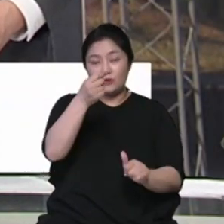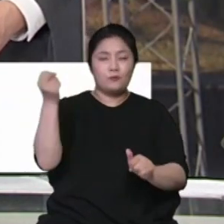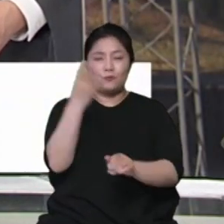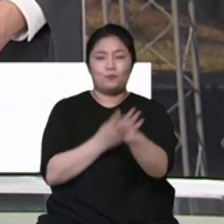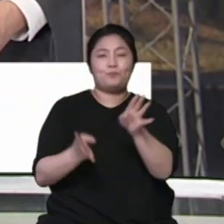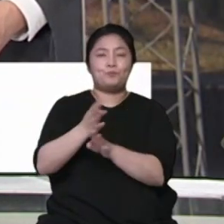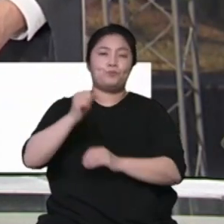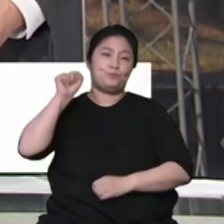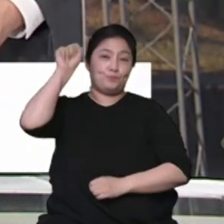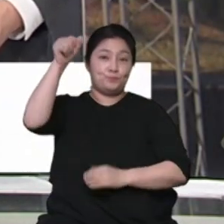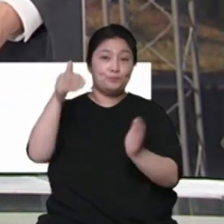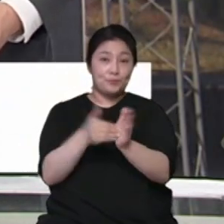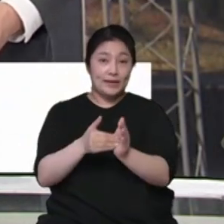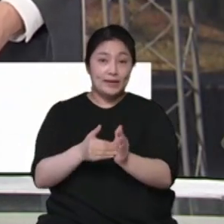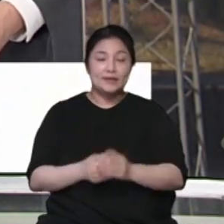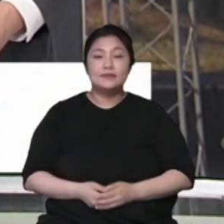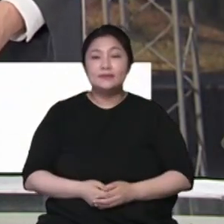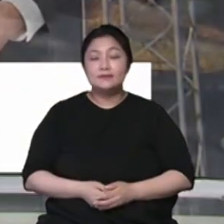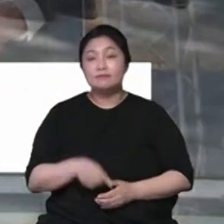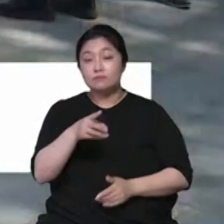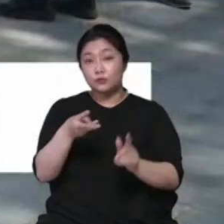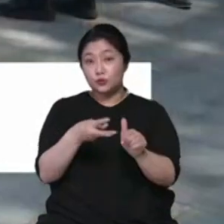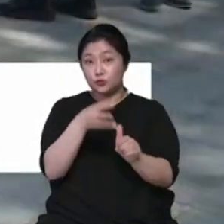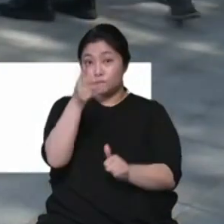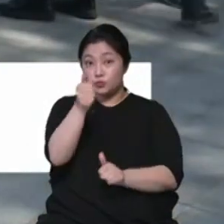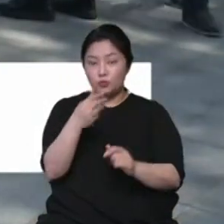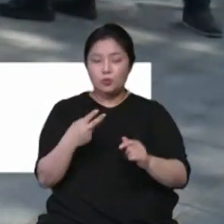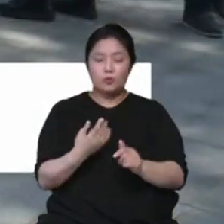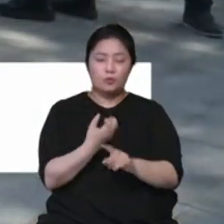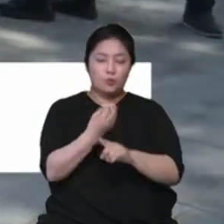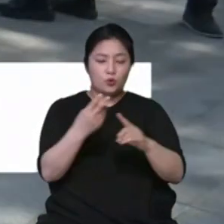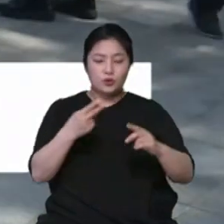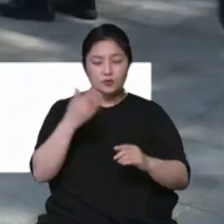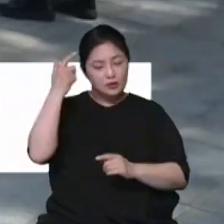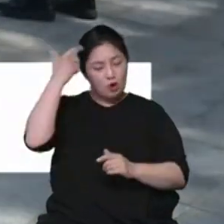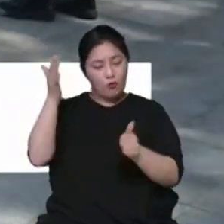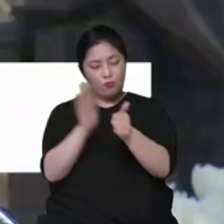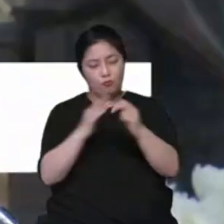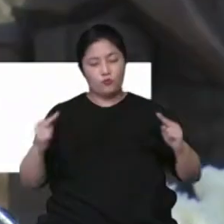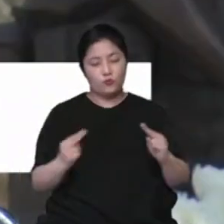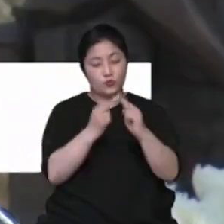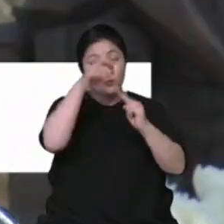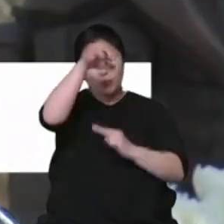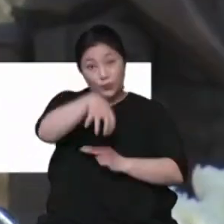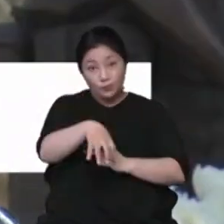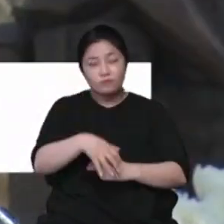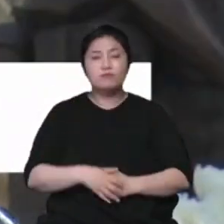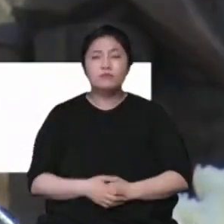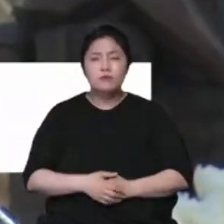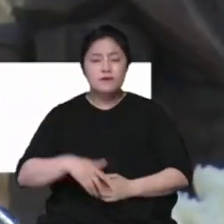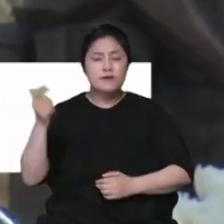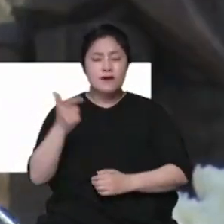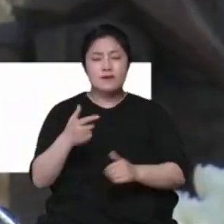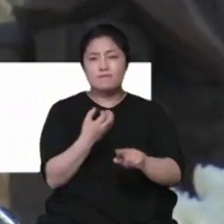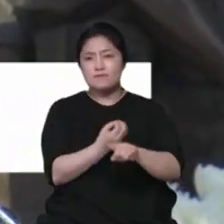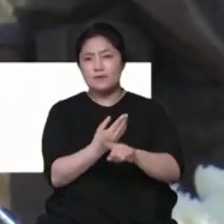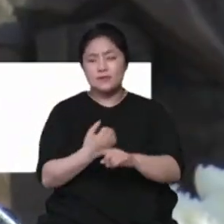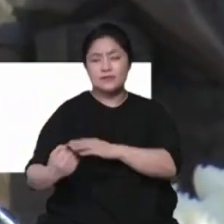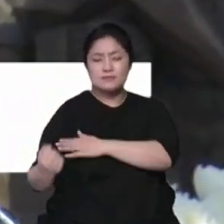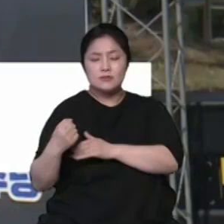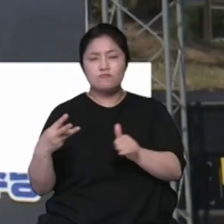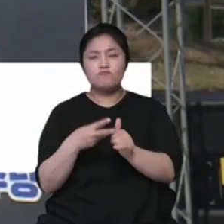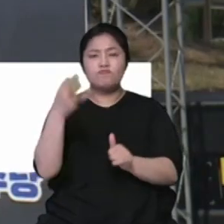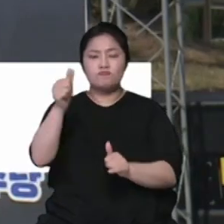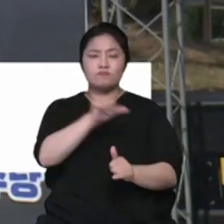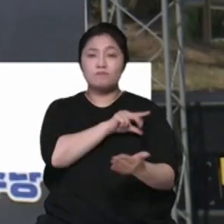출마를 선언했습니다. 김철우 군수는 오늘 보성군 현충탑에서 출마 기자회견을 열고 강한 보성, 힘 있는